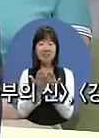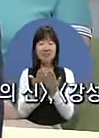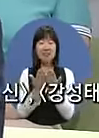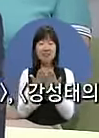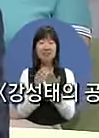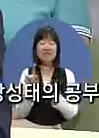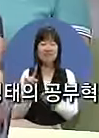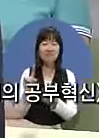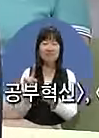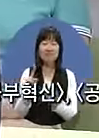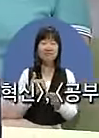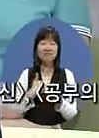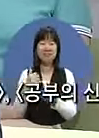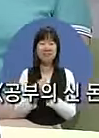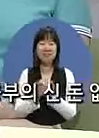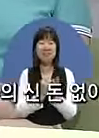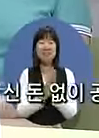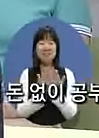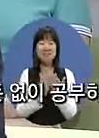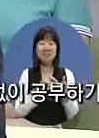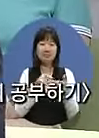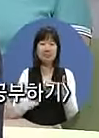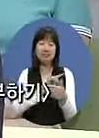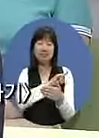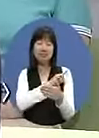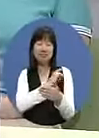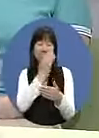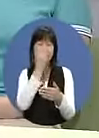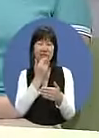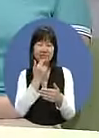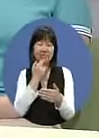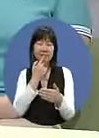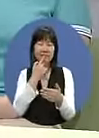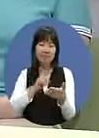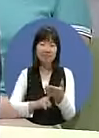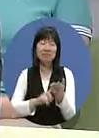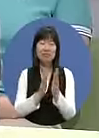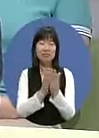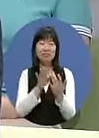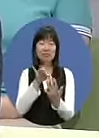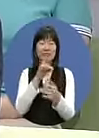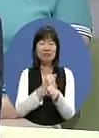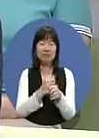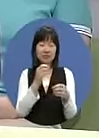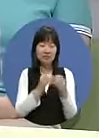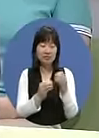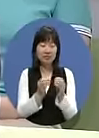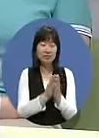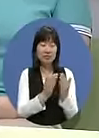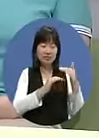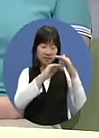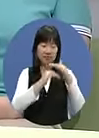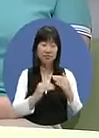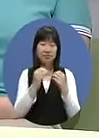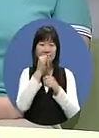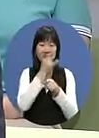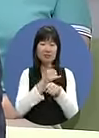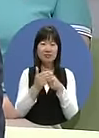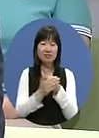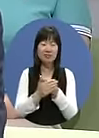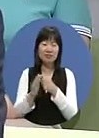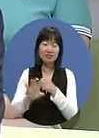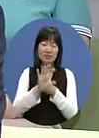그나마 자기가 가지고 있는 책 중에 가장 덜 지루하고 쉬운 거 이걸 해가지고 그냥 소설도 있고 거기 보면은 내용들 많잖아요. 그래서